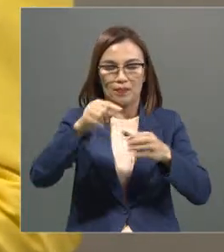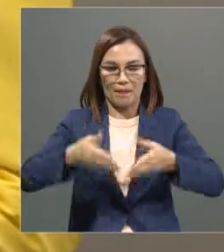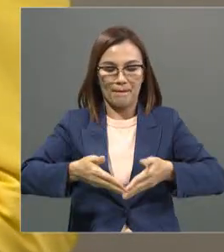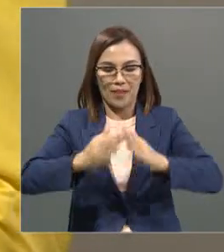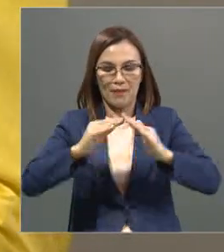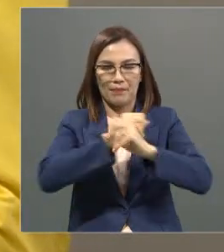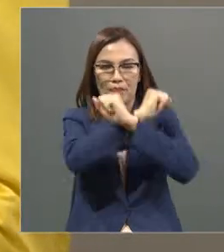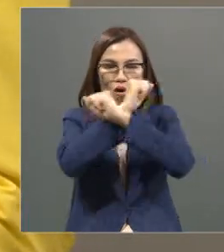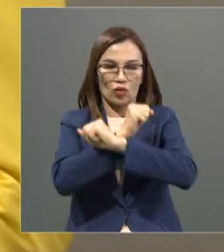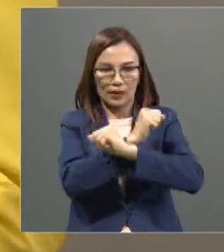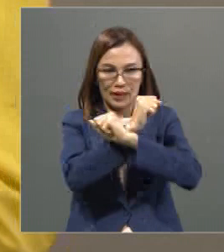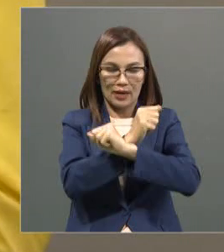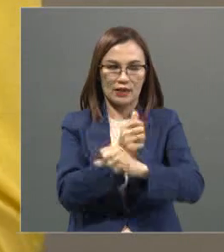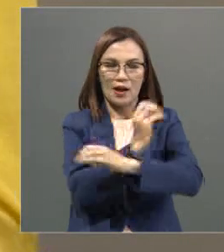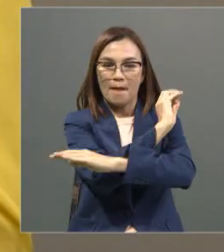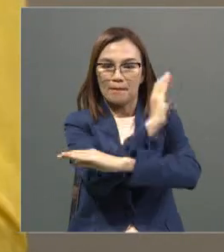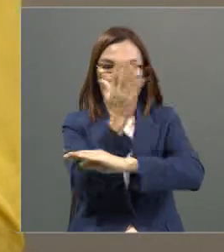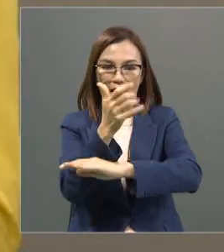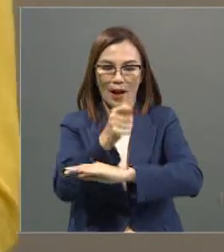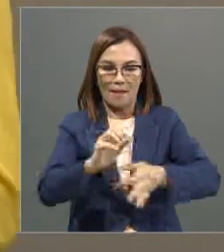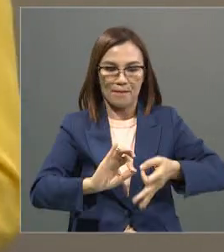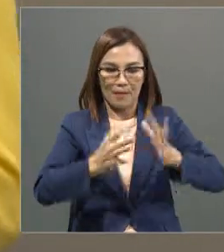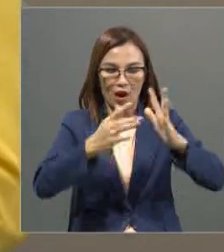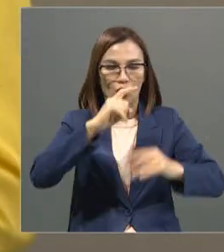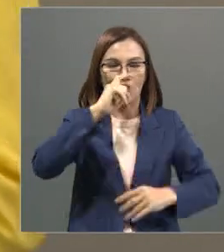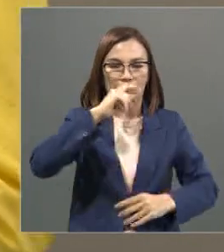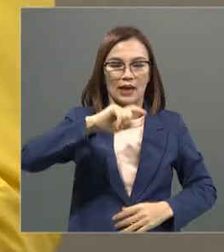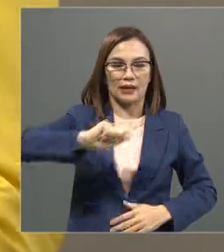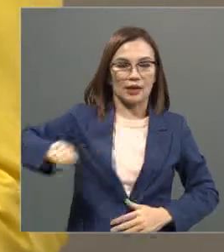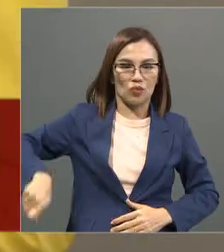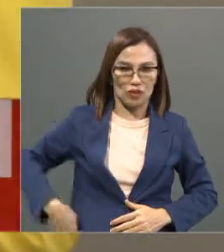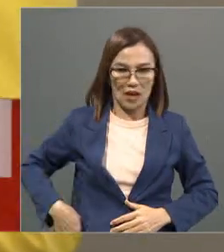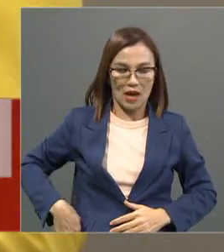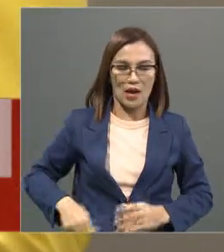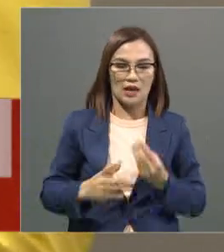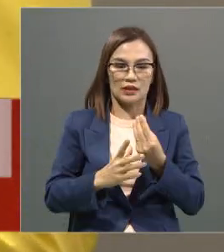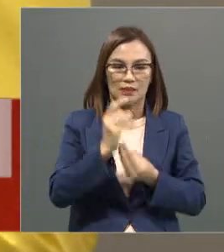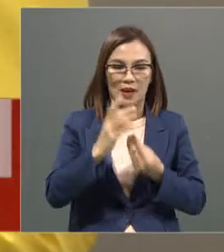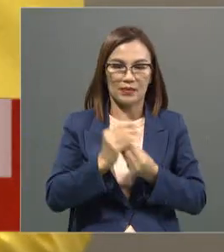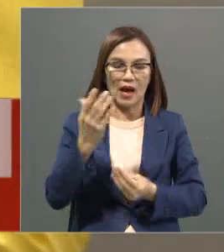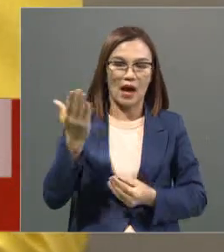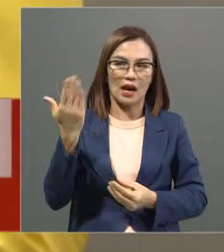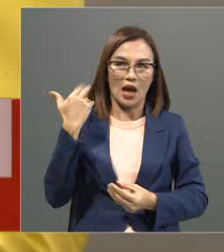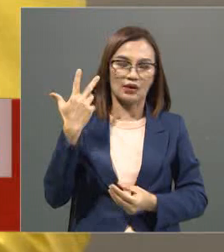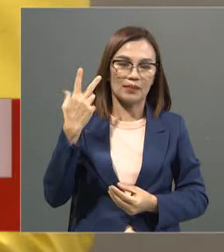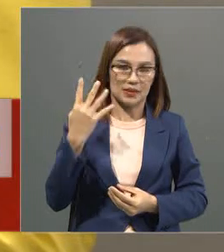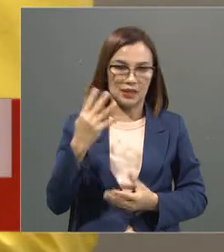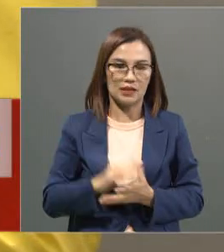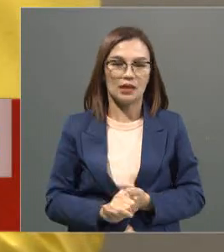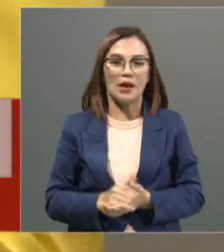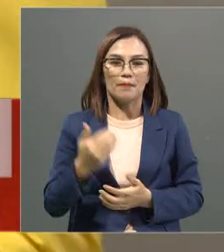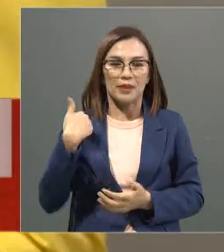ป่าระหว่างไทยและก็กัมพูชานายกรัฐมนตรีเนี่ยบอกว่าช่วง 3-4อาทิตย์ที่ผ่านมาจความร้อนหรือ